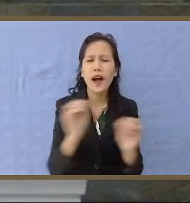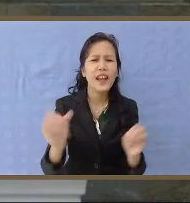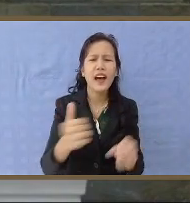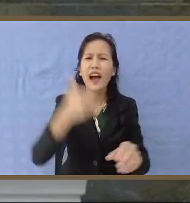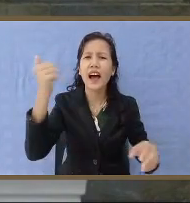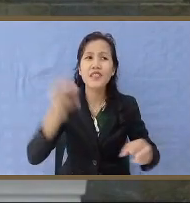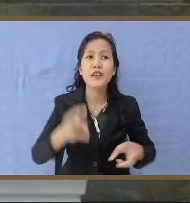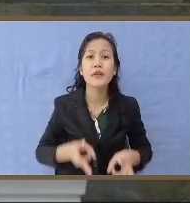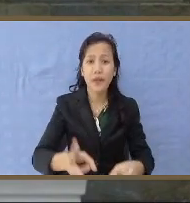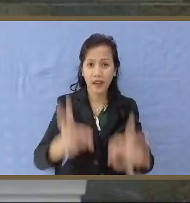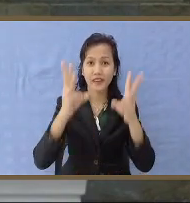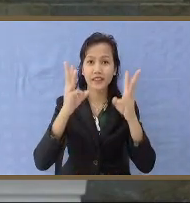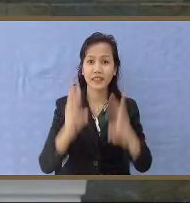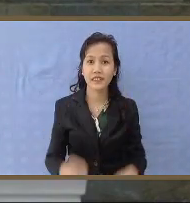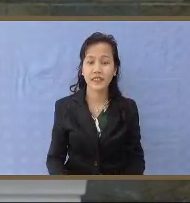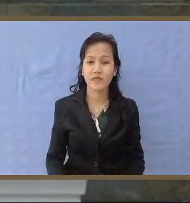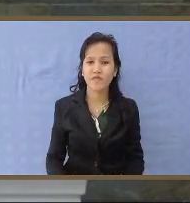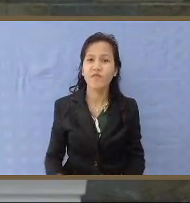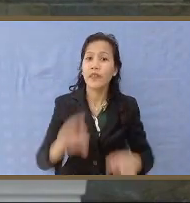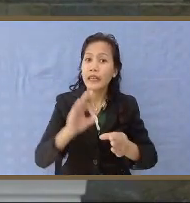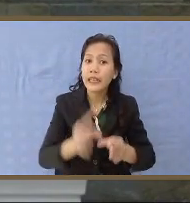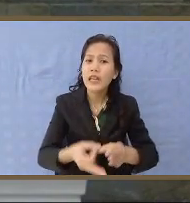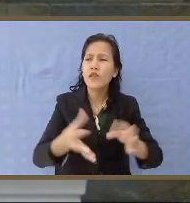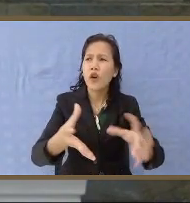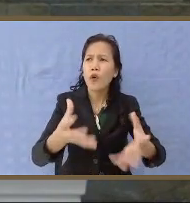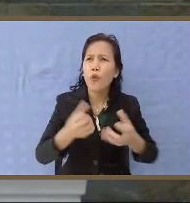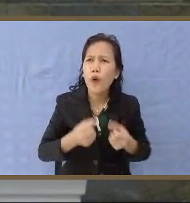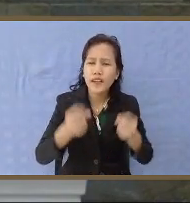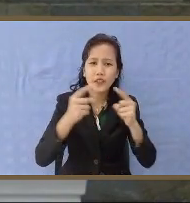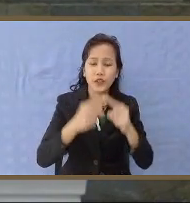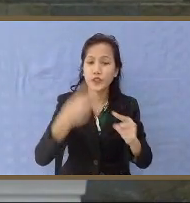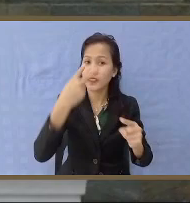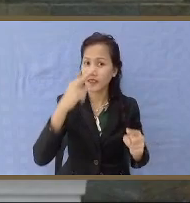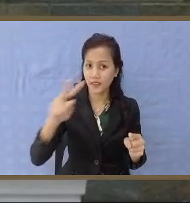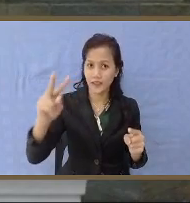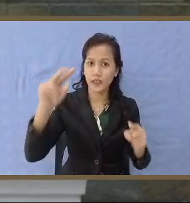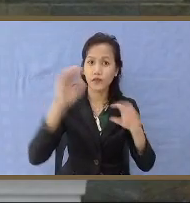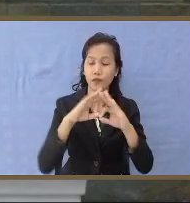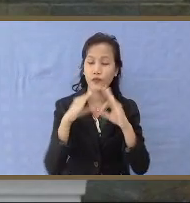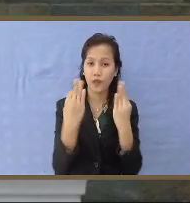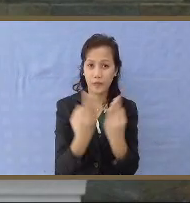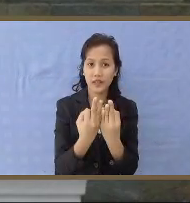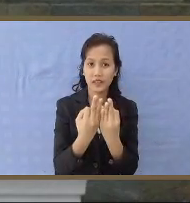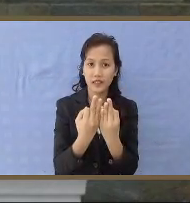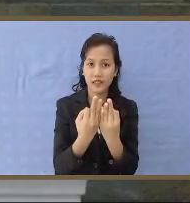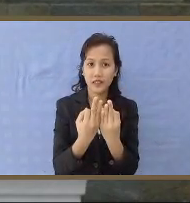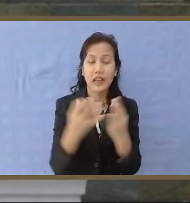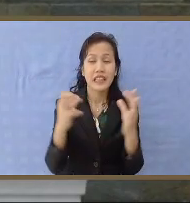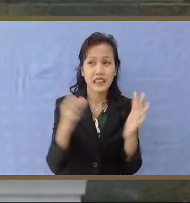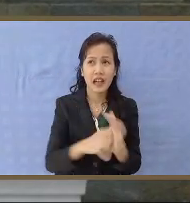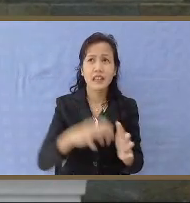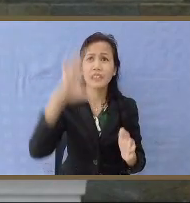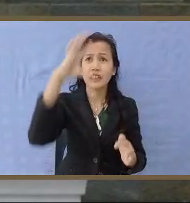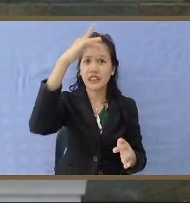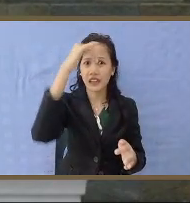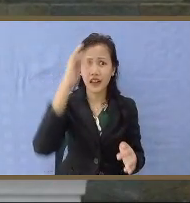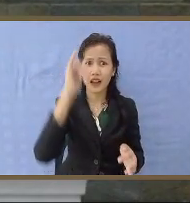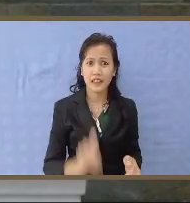If you want to say a family, kung gusto niyo makakita ng isang pamilya that is a godly family,